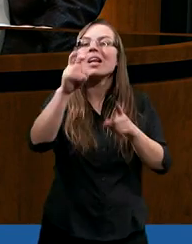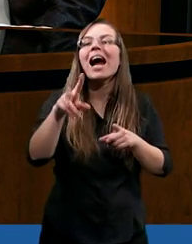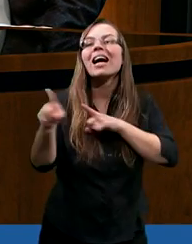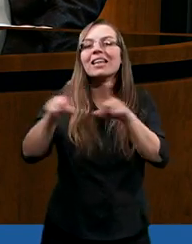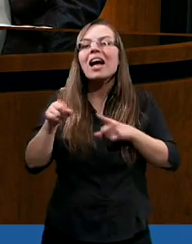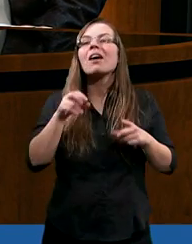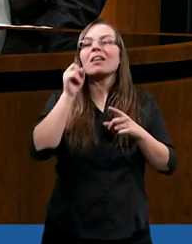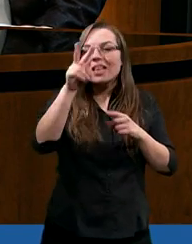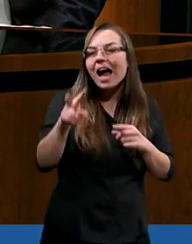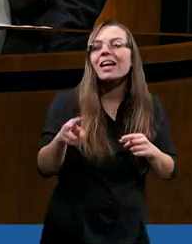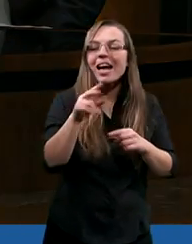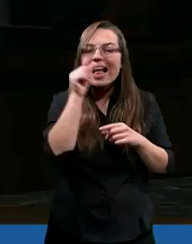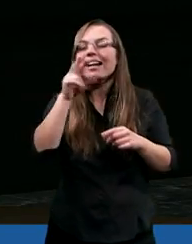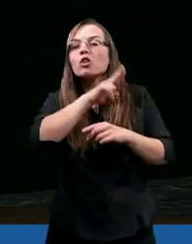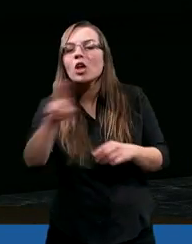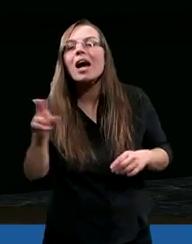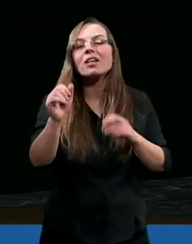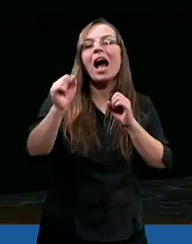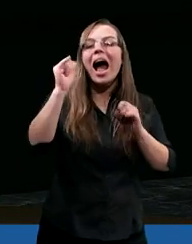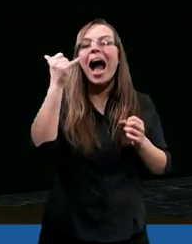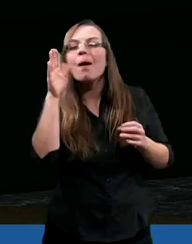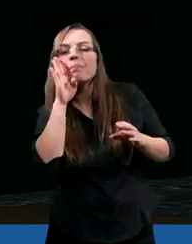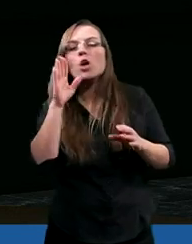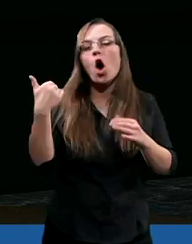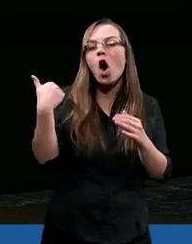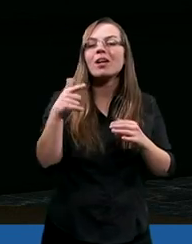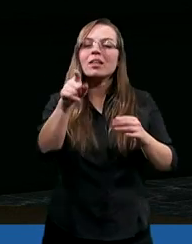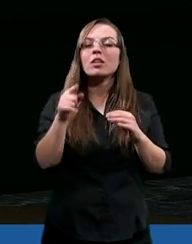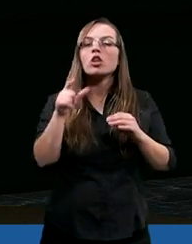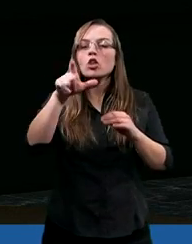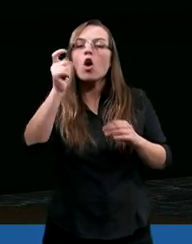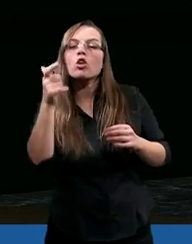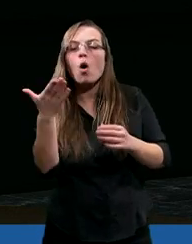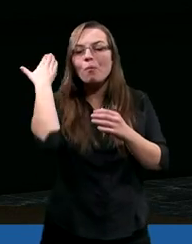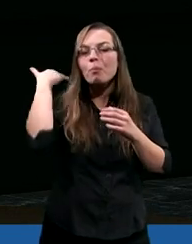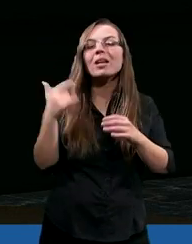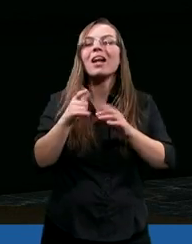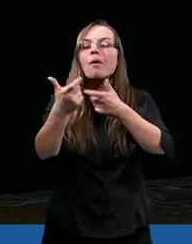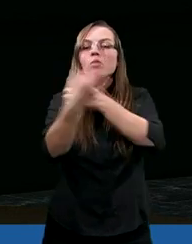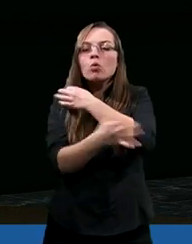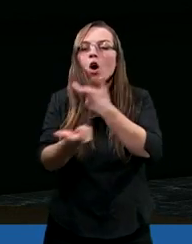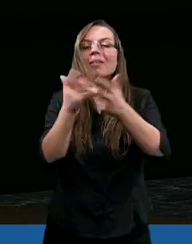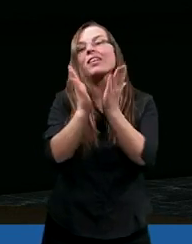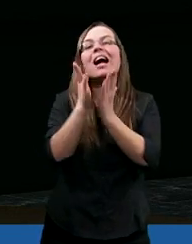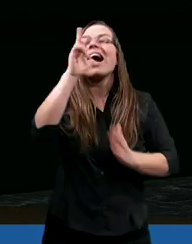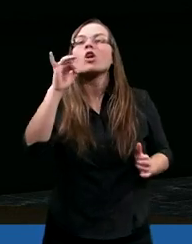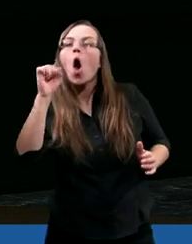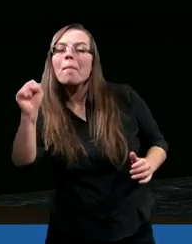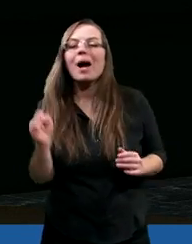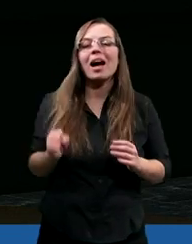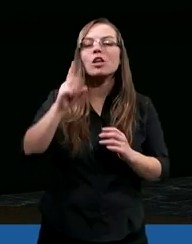tajne rzeczy, tak jakby chociażby to, co ostatnio w ubiegłym kwartale studiowaliśmy, Księgę Chioba.